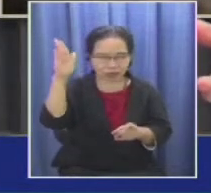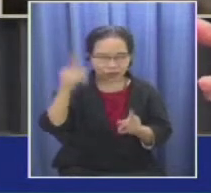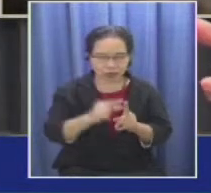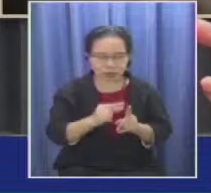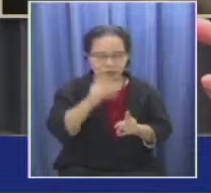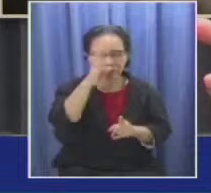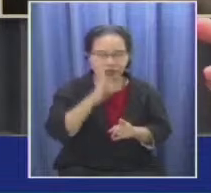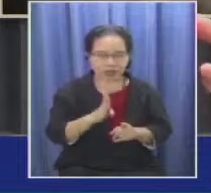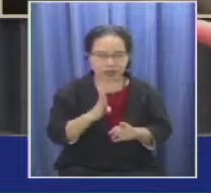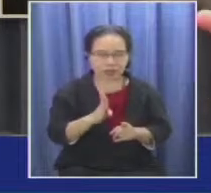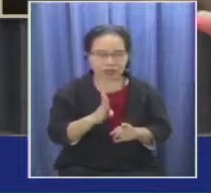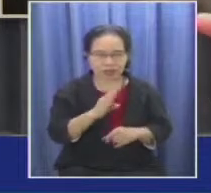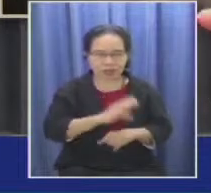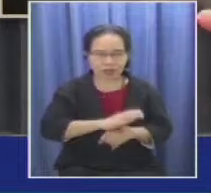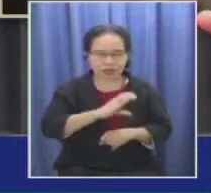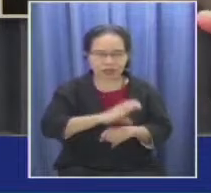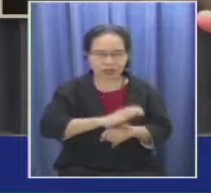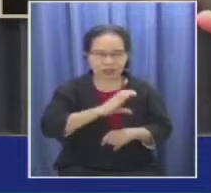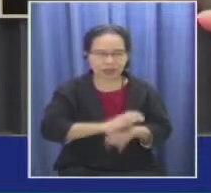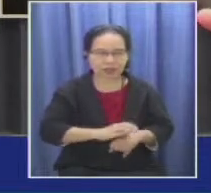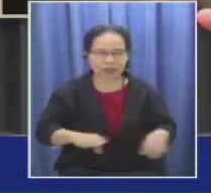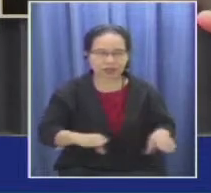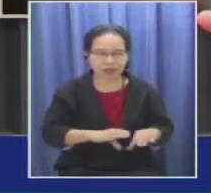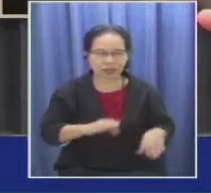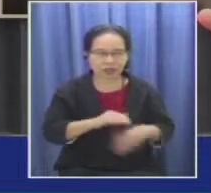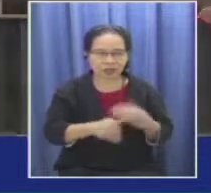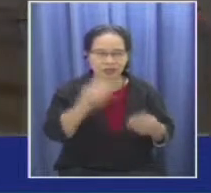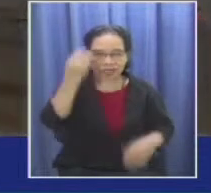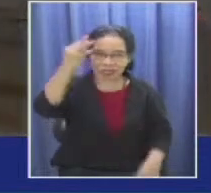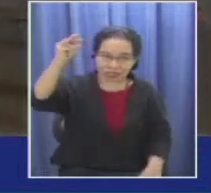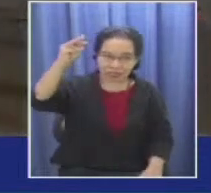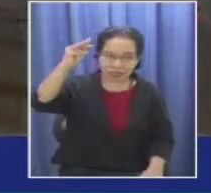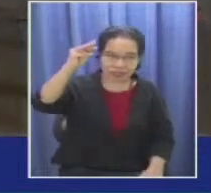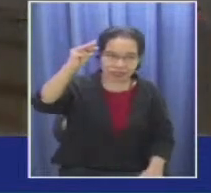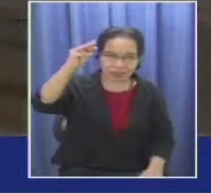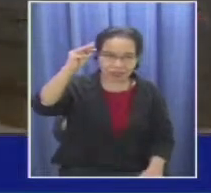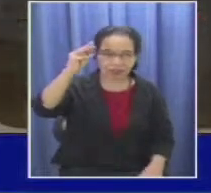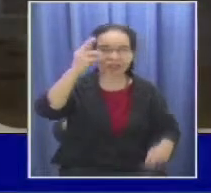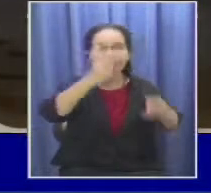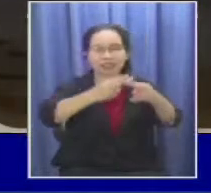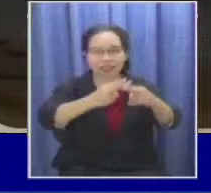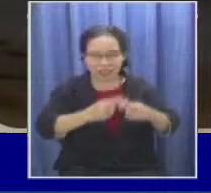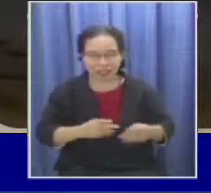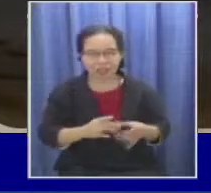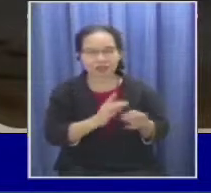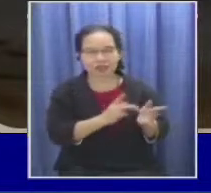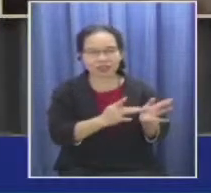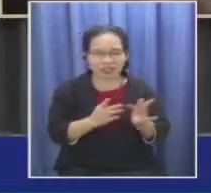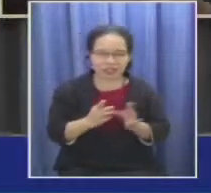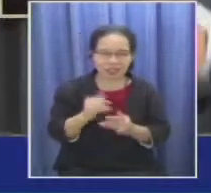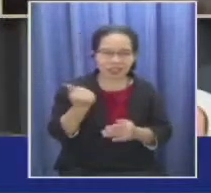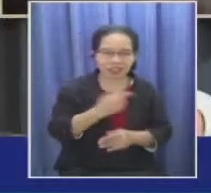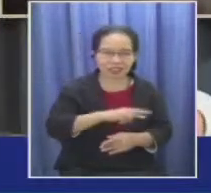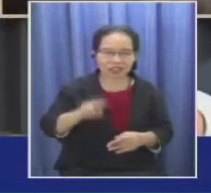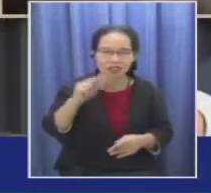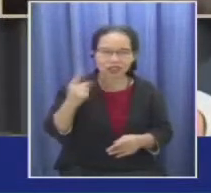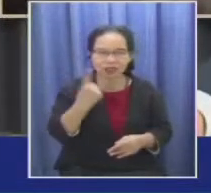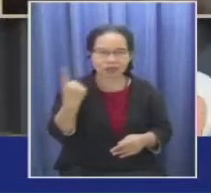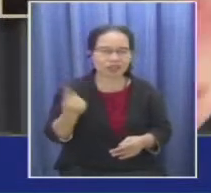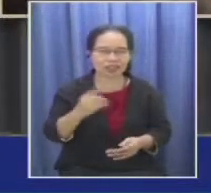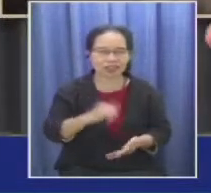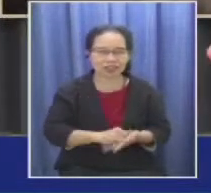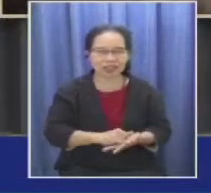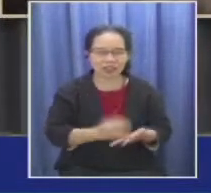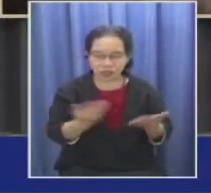yesua Kristo Mmara nsɛm yi everza wo no besi den na de Nyankopon asɛm wasie wakoma ma bra wo nim Nyankopon asɛm no ankasa